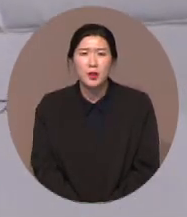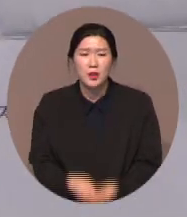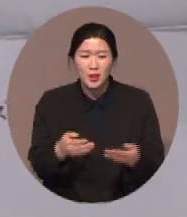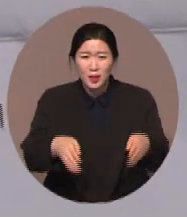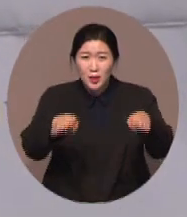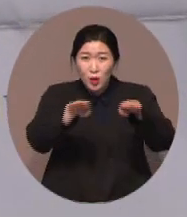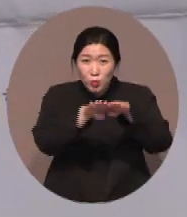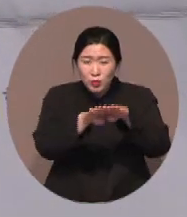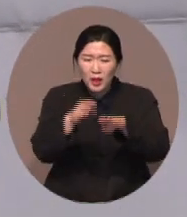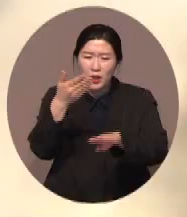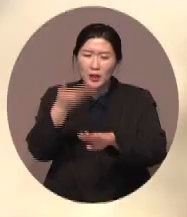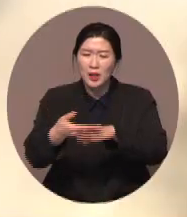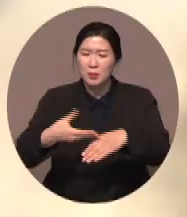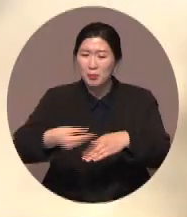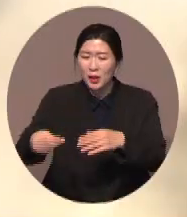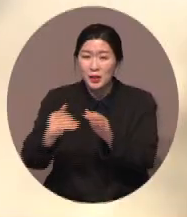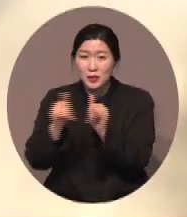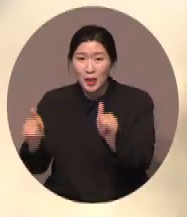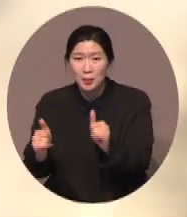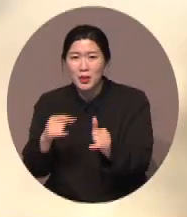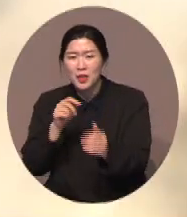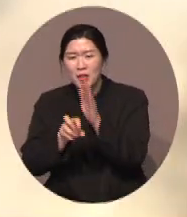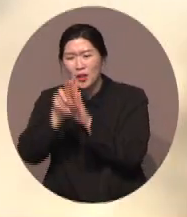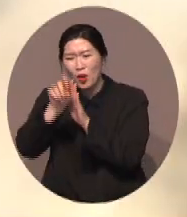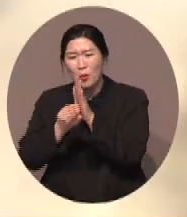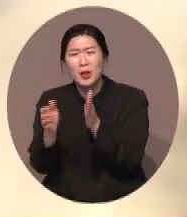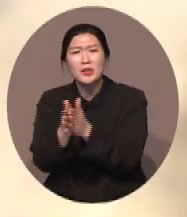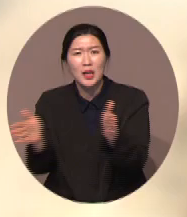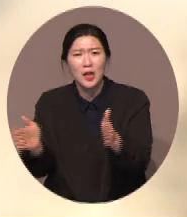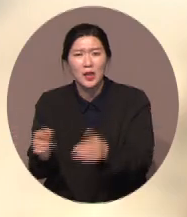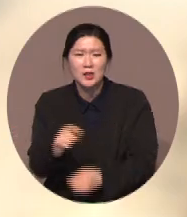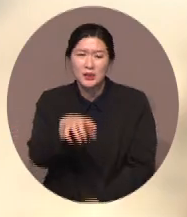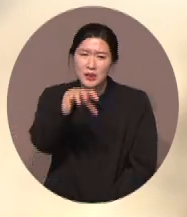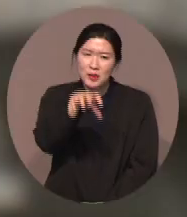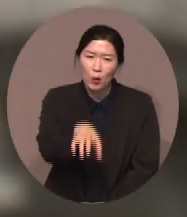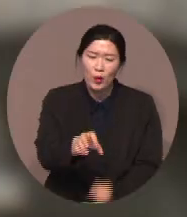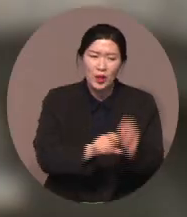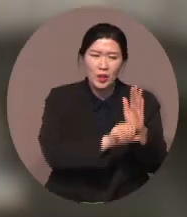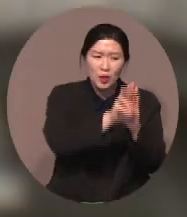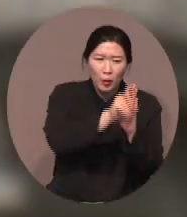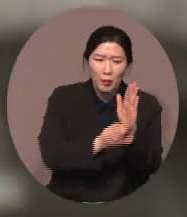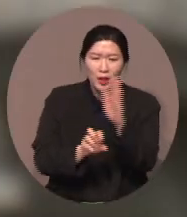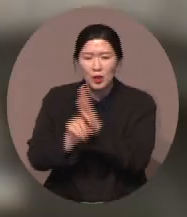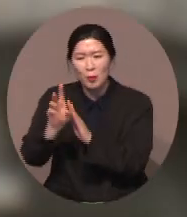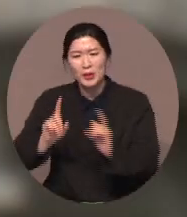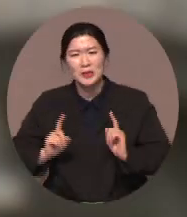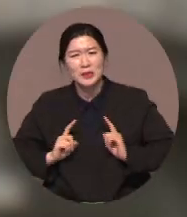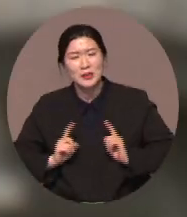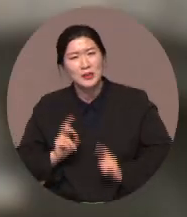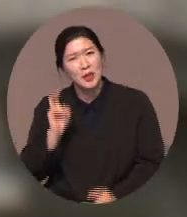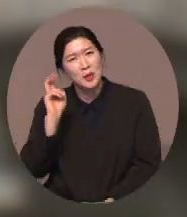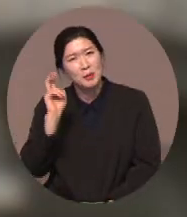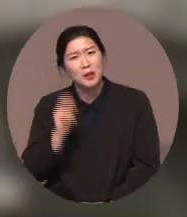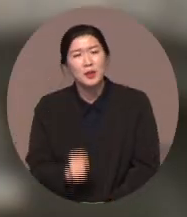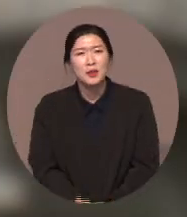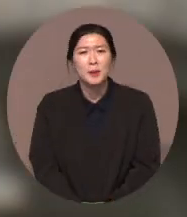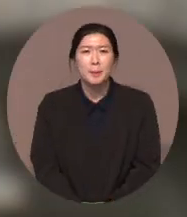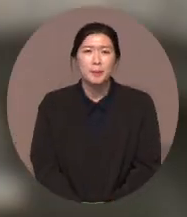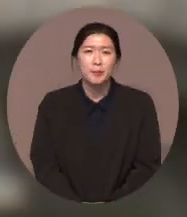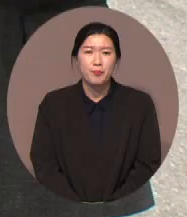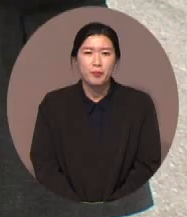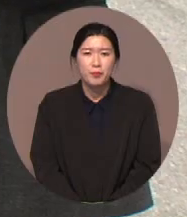건물의 또 다른 채권자가 최근 경매를 신청하면서이 건물은 조만간 이중경매가 진행될 예정입니다